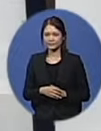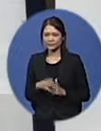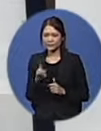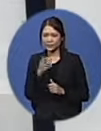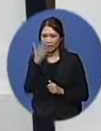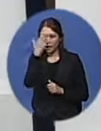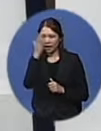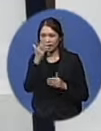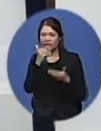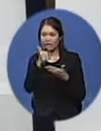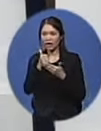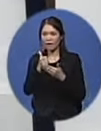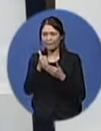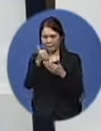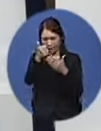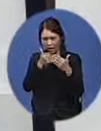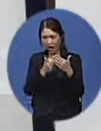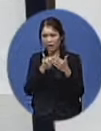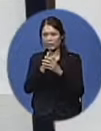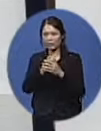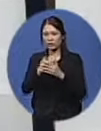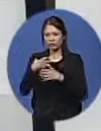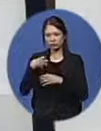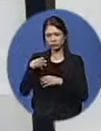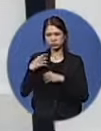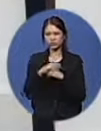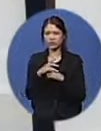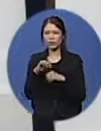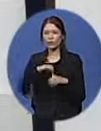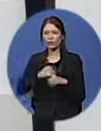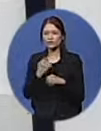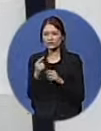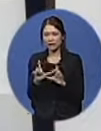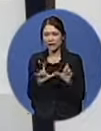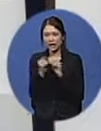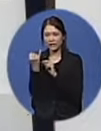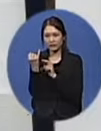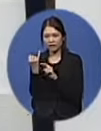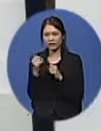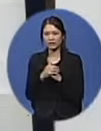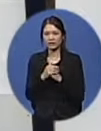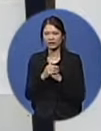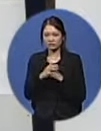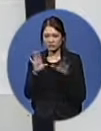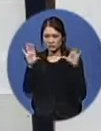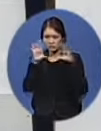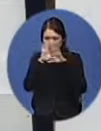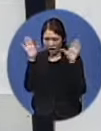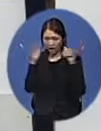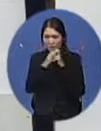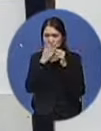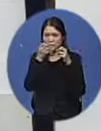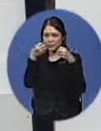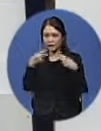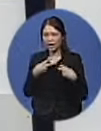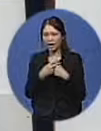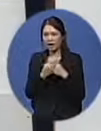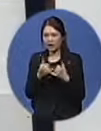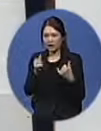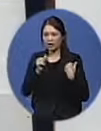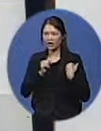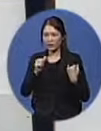특히 낯선 이의 방문이 부담스러운 혼자 사는 여성이나 낮에 택배를 받기 어려운 맞벌이